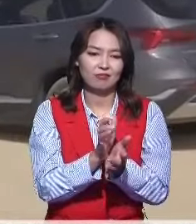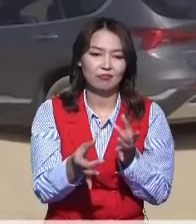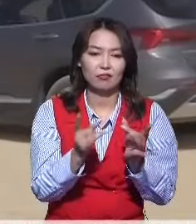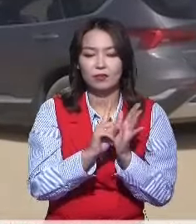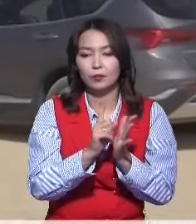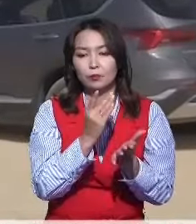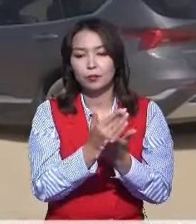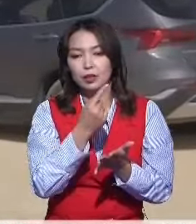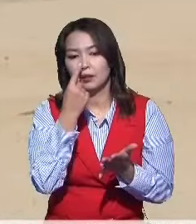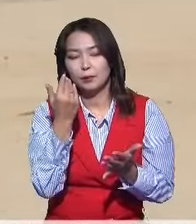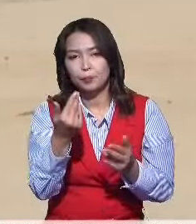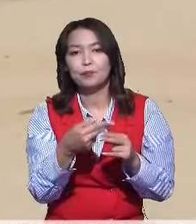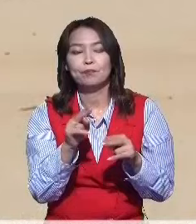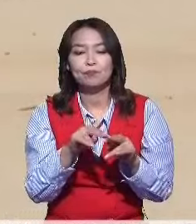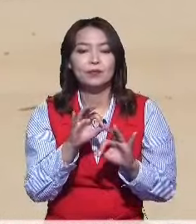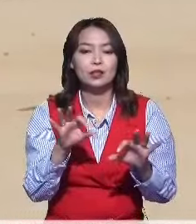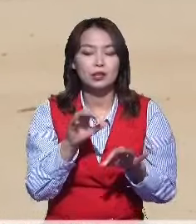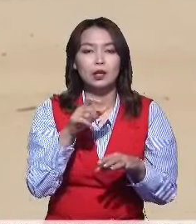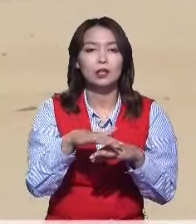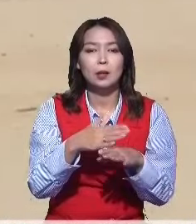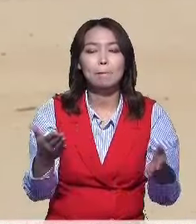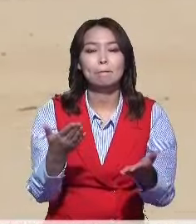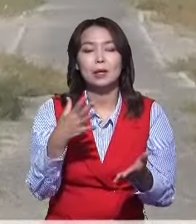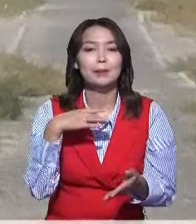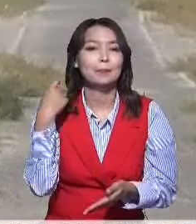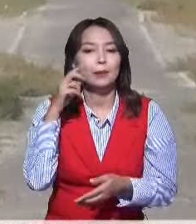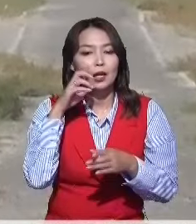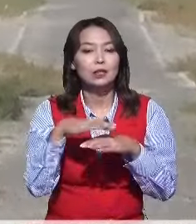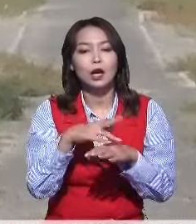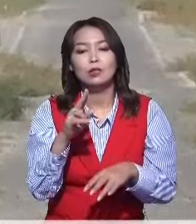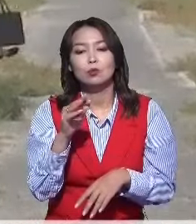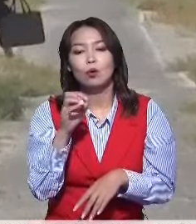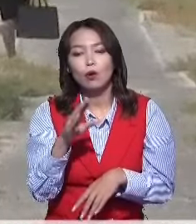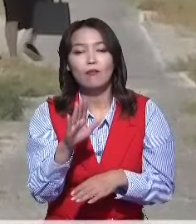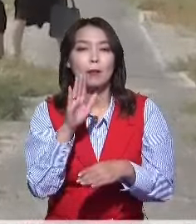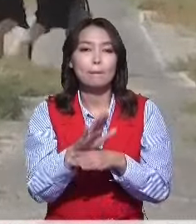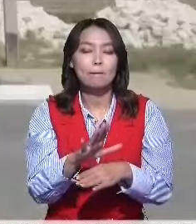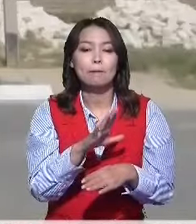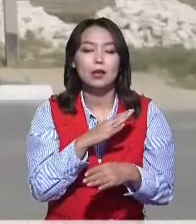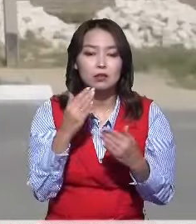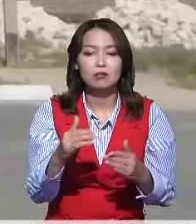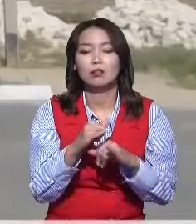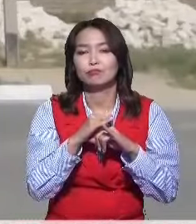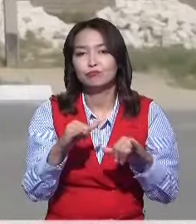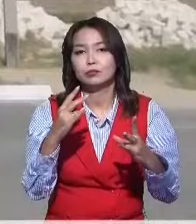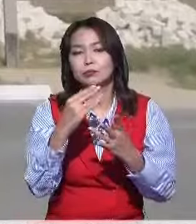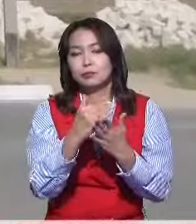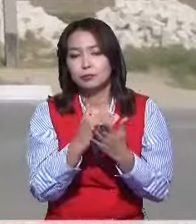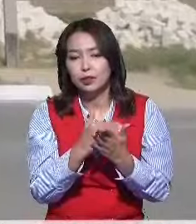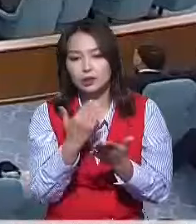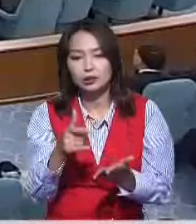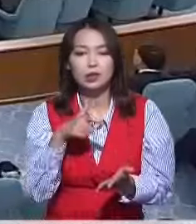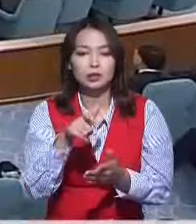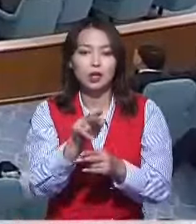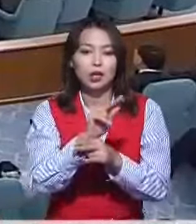дорог накануне в послании народу поднимал и президент страны. Касым Жомарт Токаев поручил масштабировать программу по ремонту